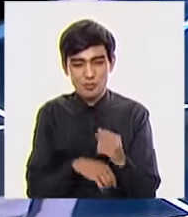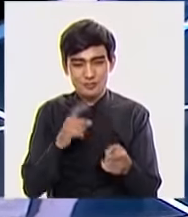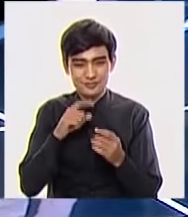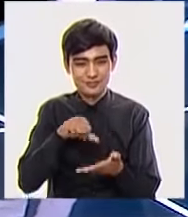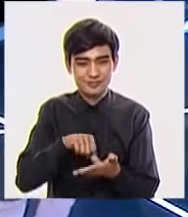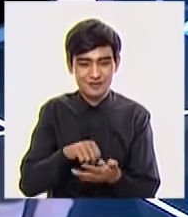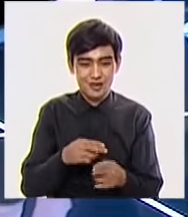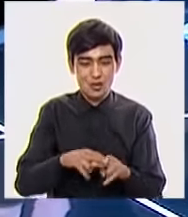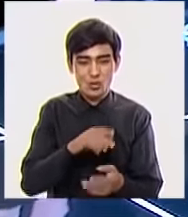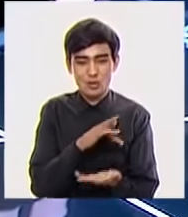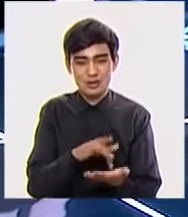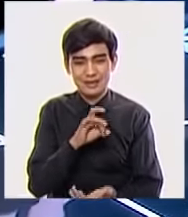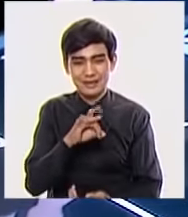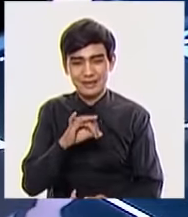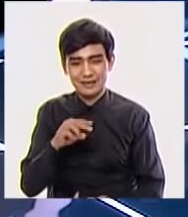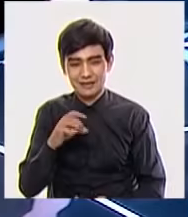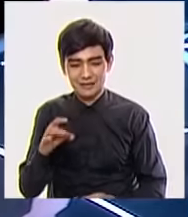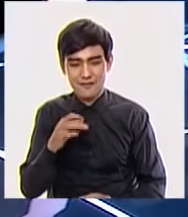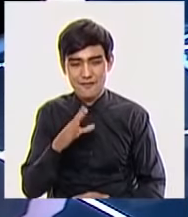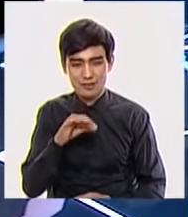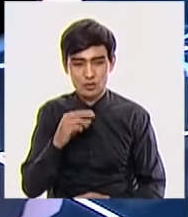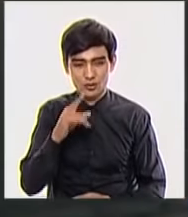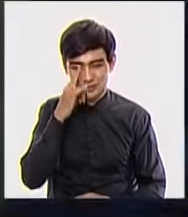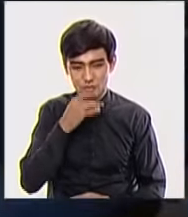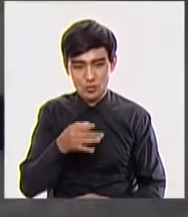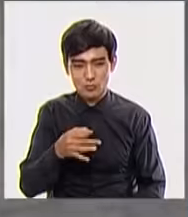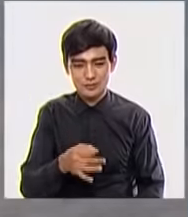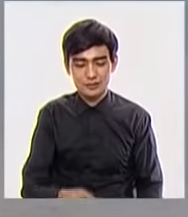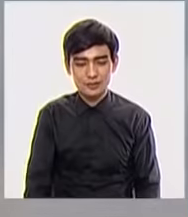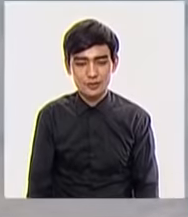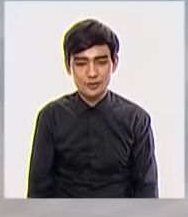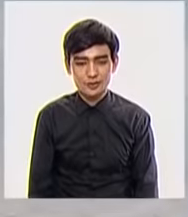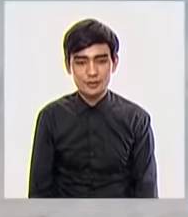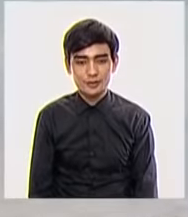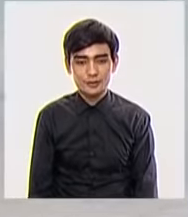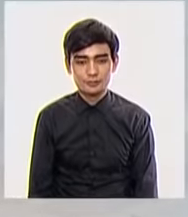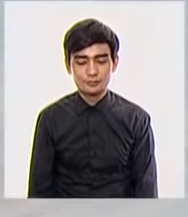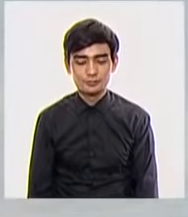акция состоялась в городе Ридер, в Восточно-Казахстанской области.